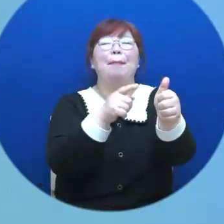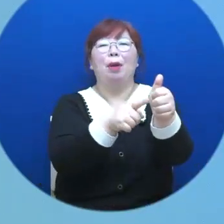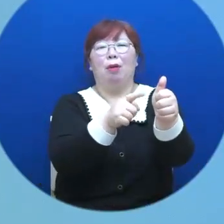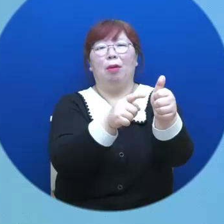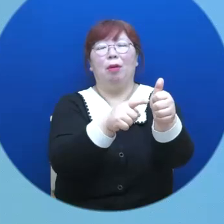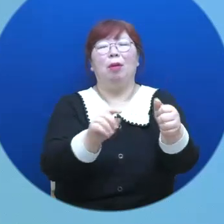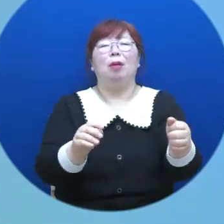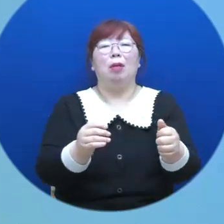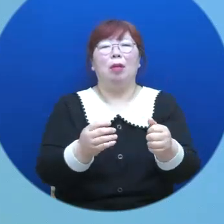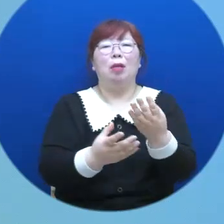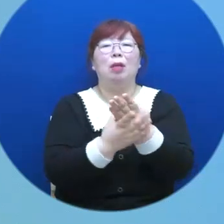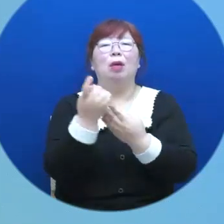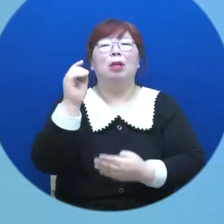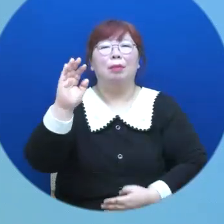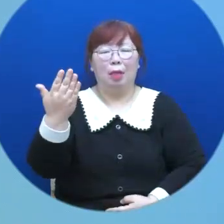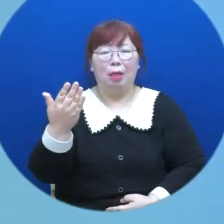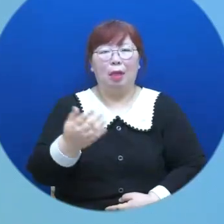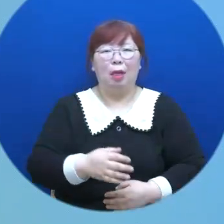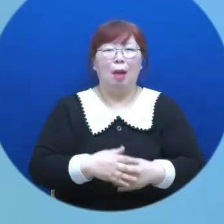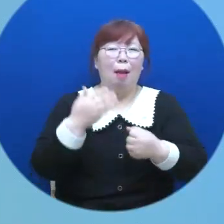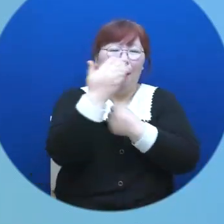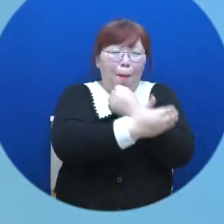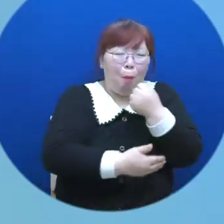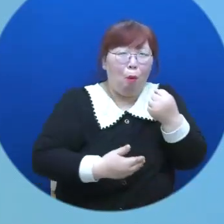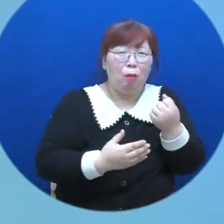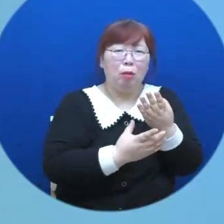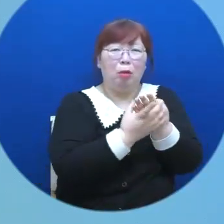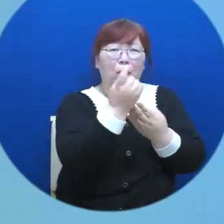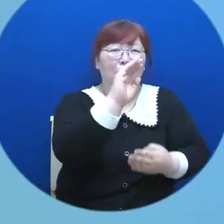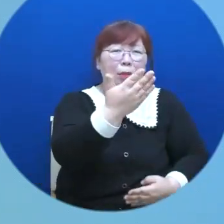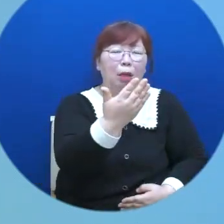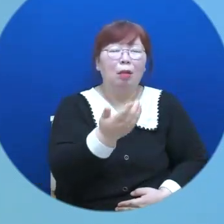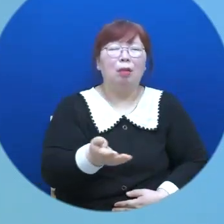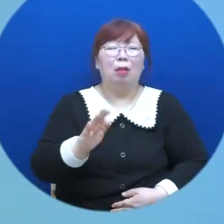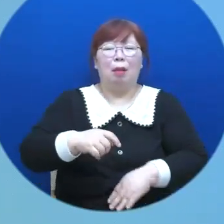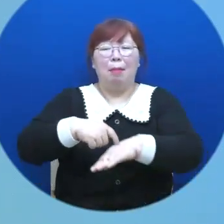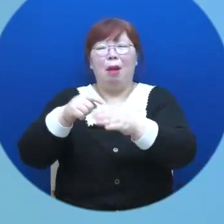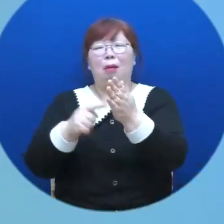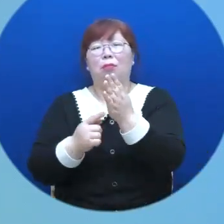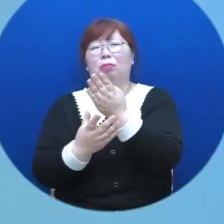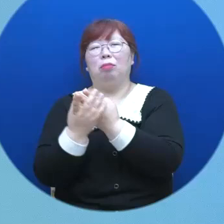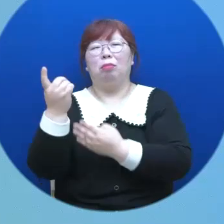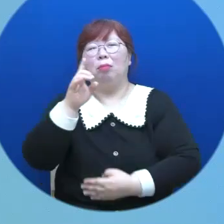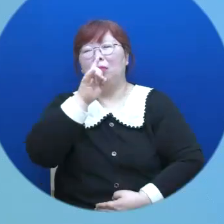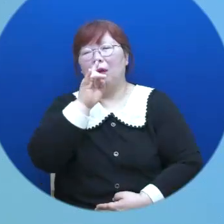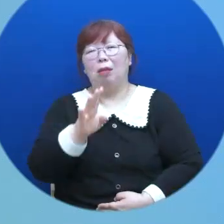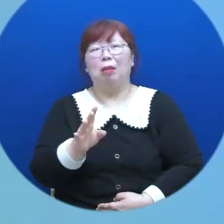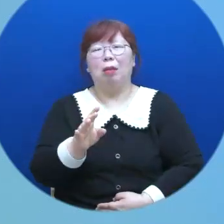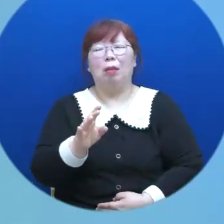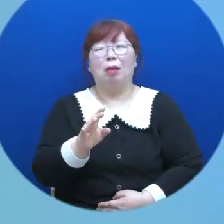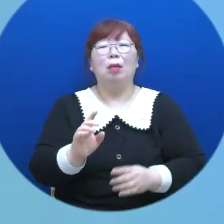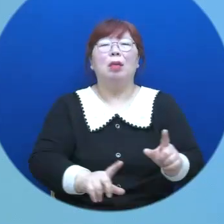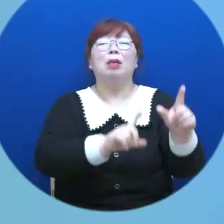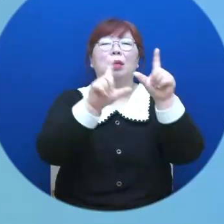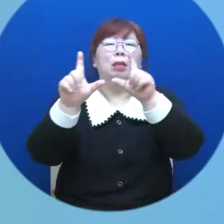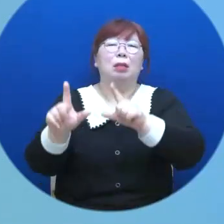연합되다. 그러니까 몸뚱아리는 연합되었지만 마음은 연합되지 못한 가운데 산 것이